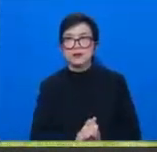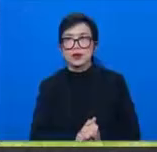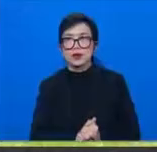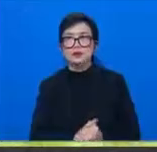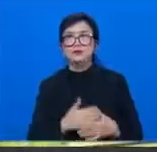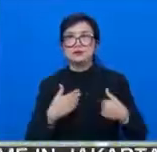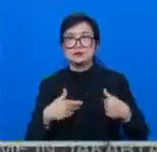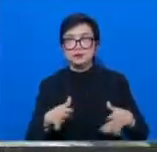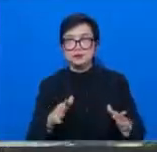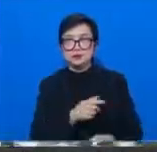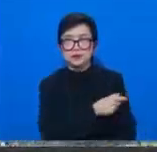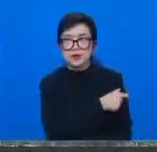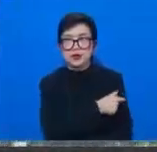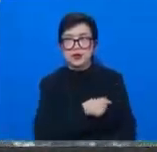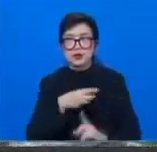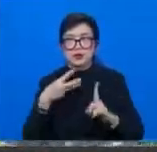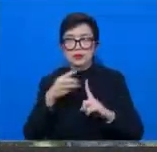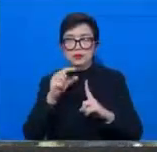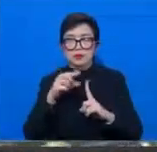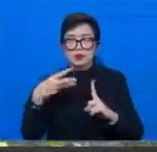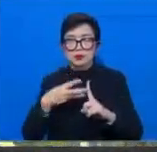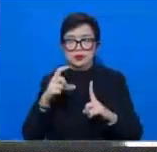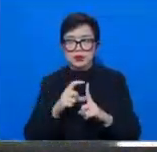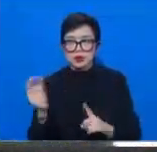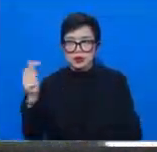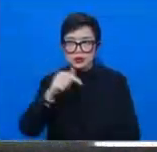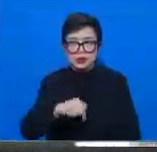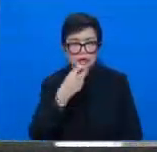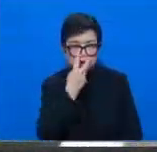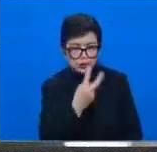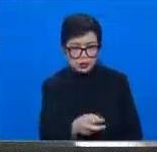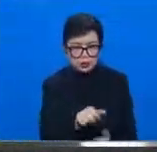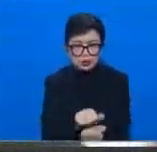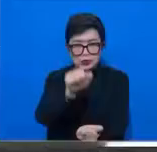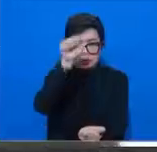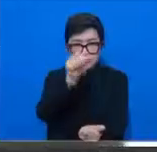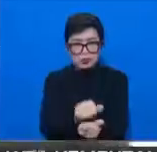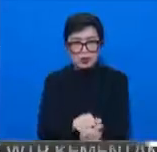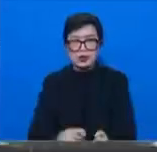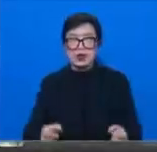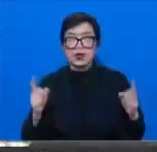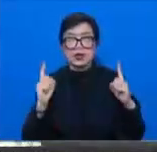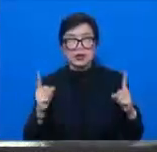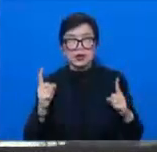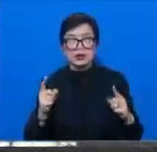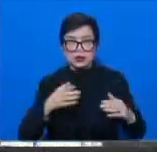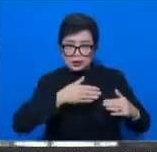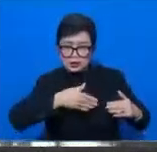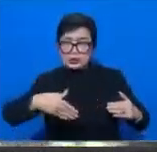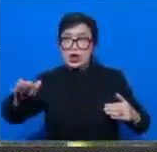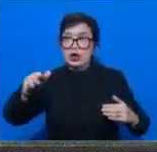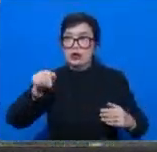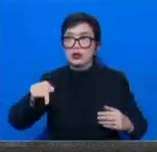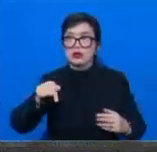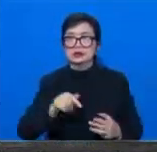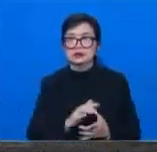Badan Penanggulangan Bencana Daerah mendatangi lokasi kemunculan buaya. Warga diimbau selalu waspada dan menjauhi lokasi